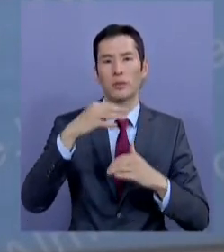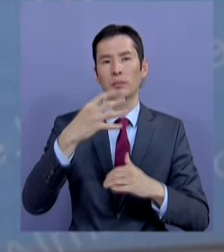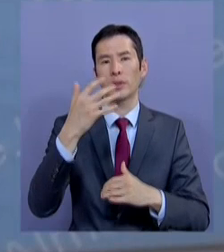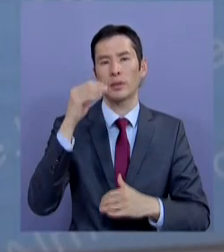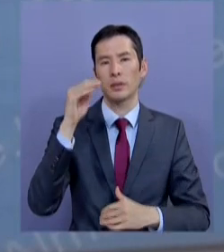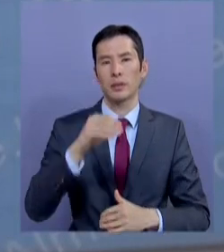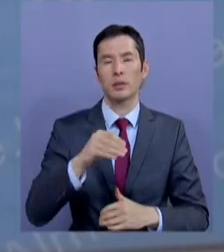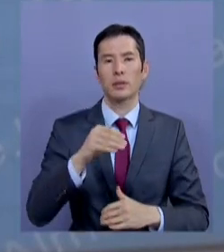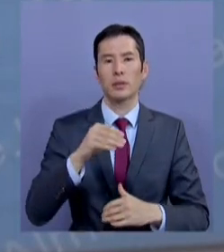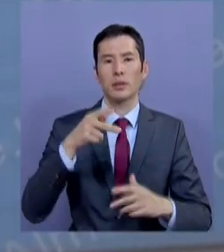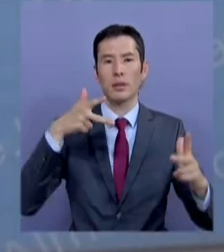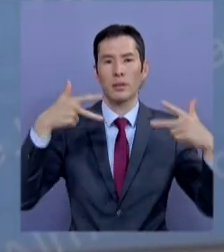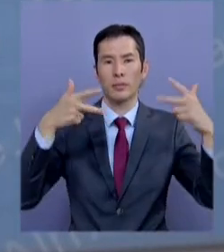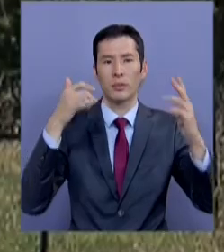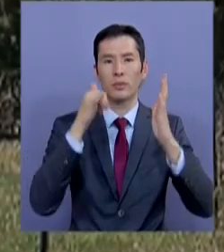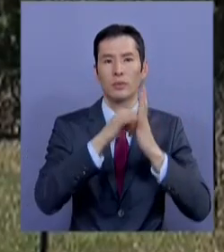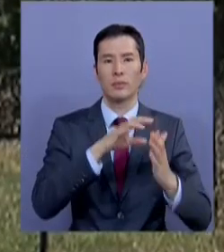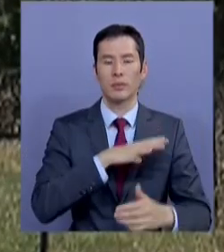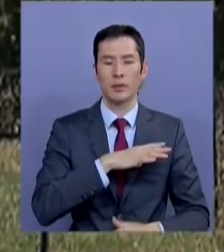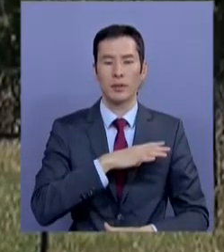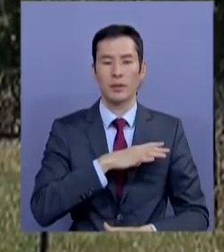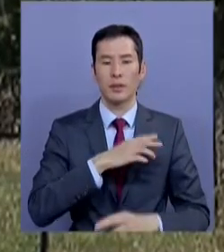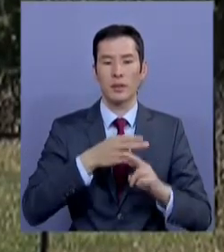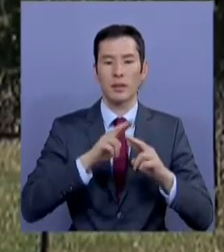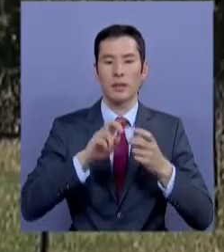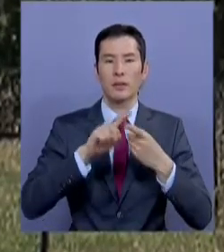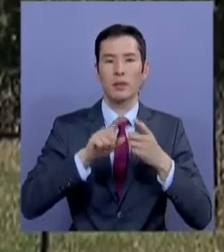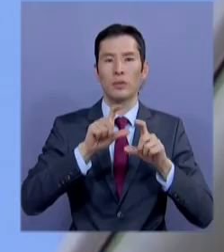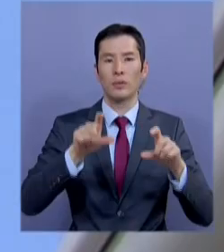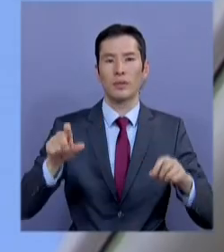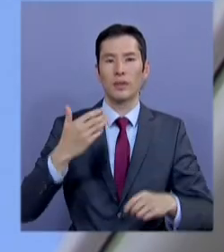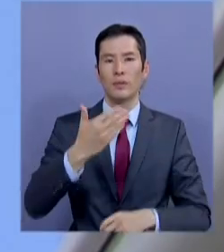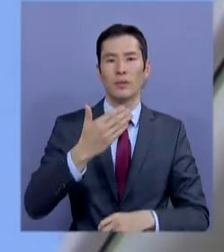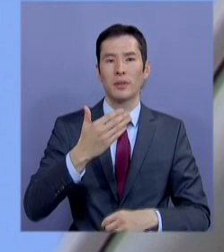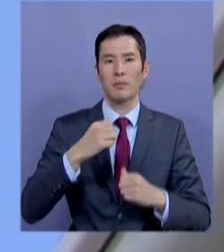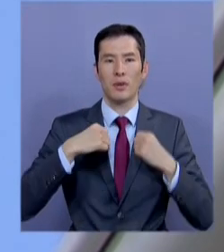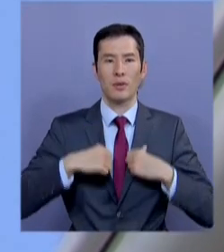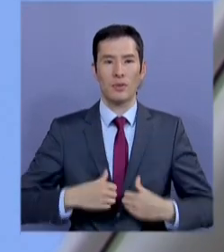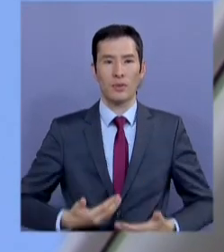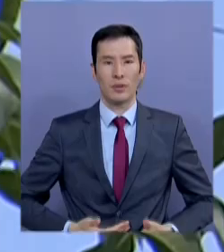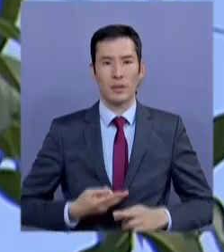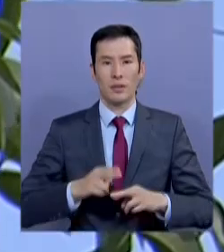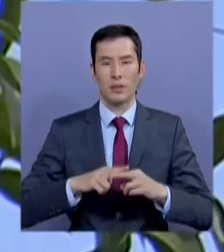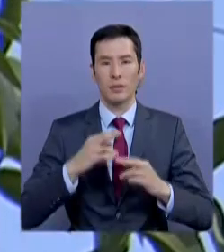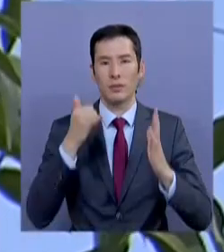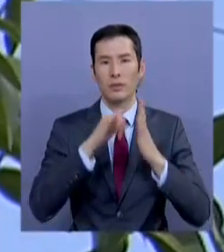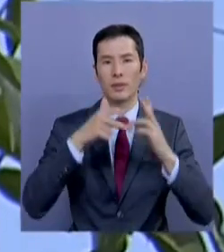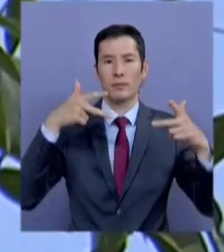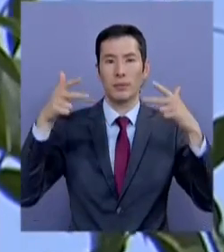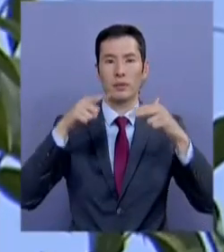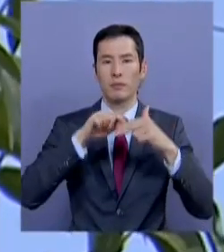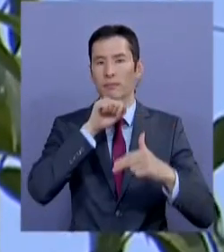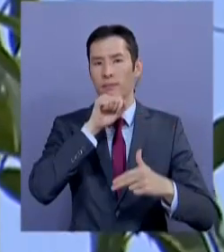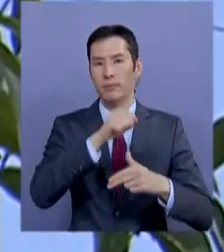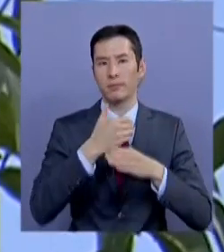астам бейне камералар орнатылған. Тұрғындардың тыныштығын сақтап, қылмыстың азаюына тұрғын үй аулаларындағы бейне бақылауда үлкен септігін тигізіп